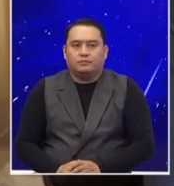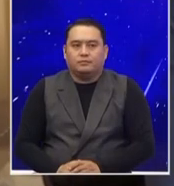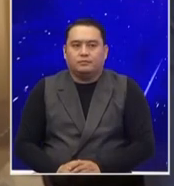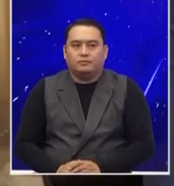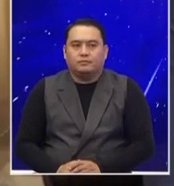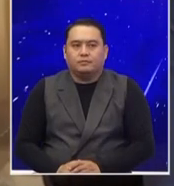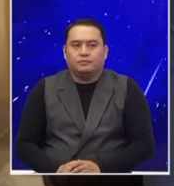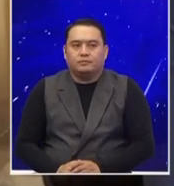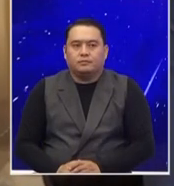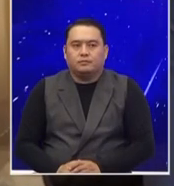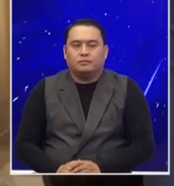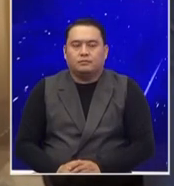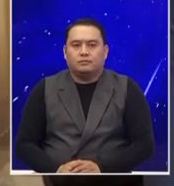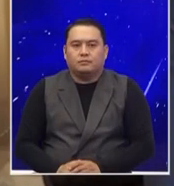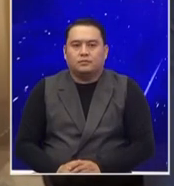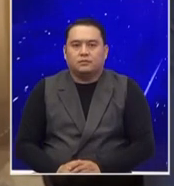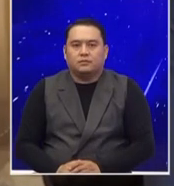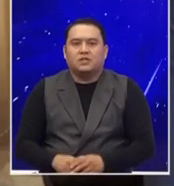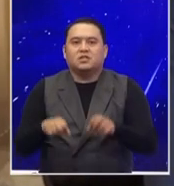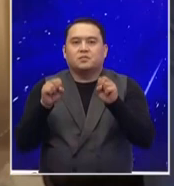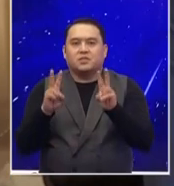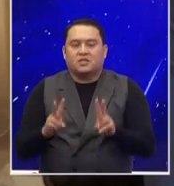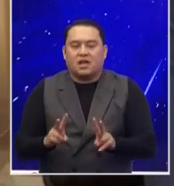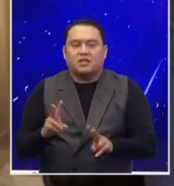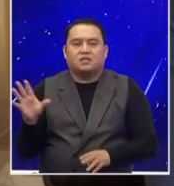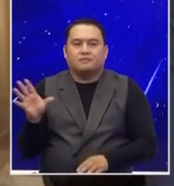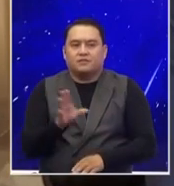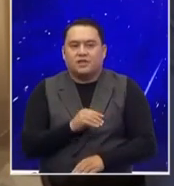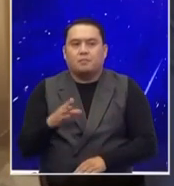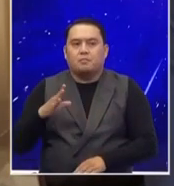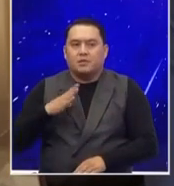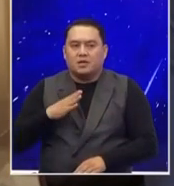Этим специалистам были оказаны